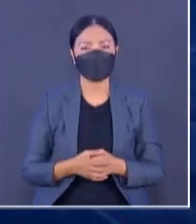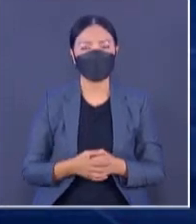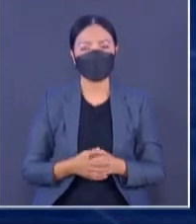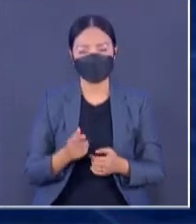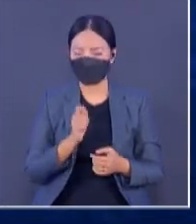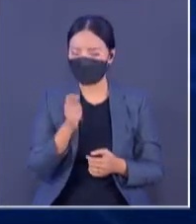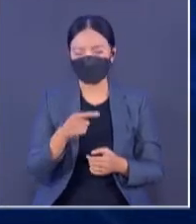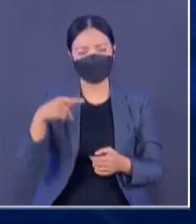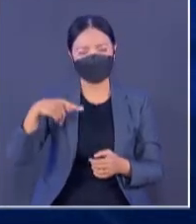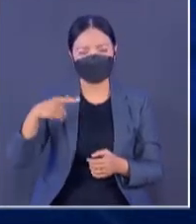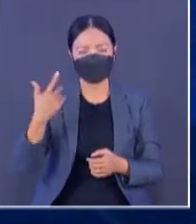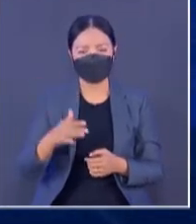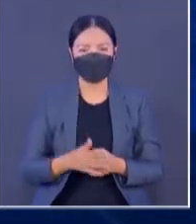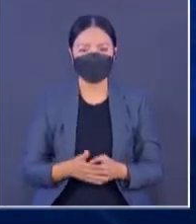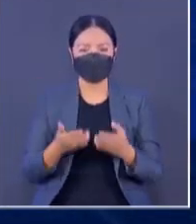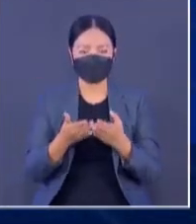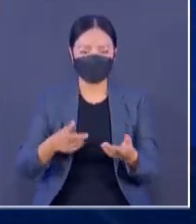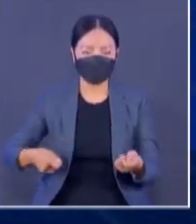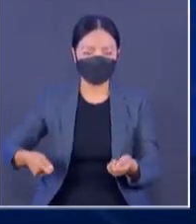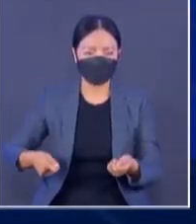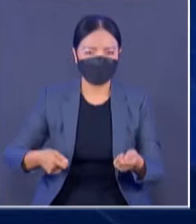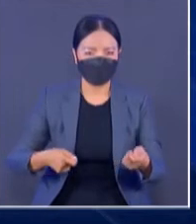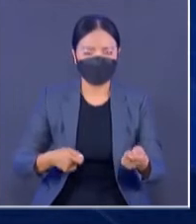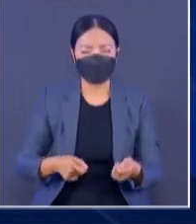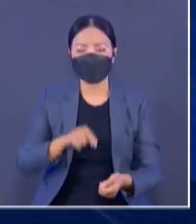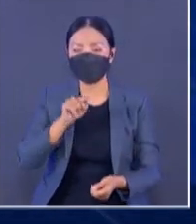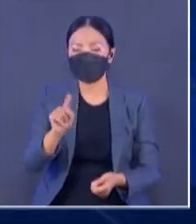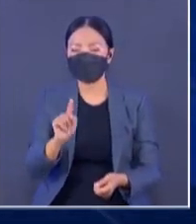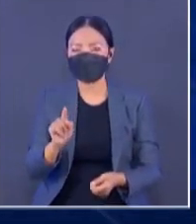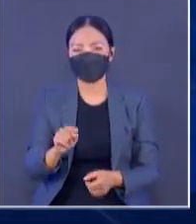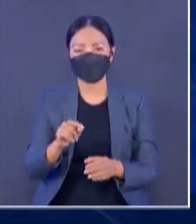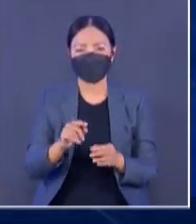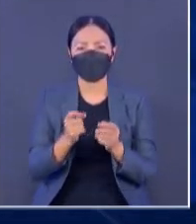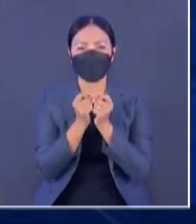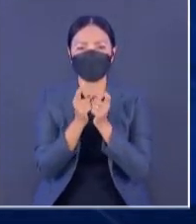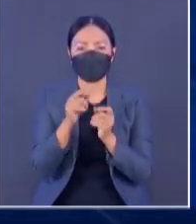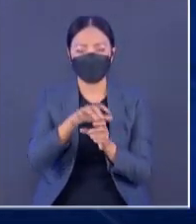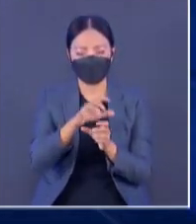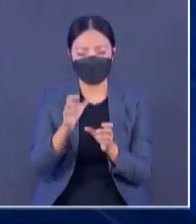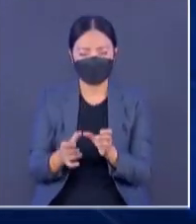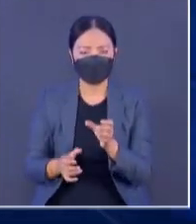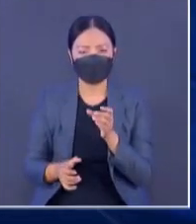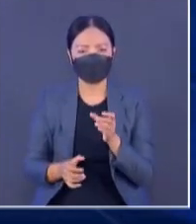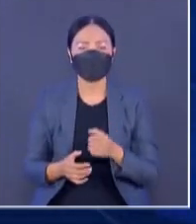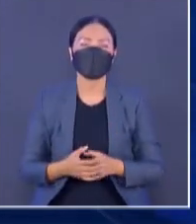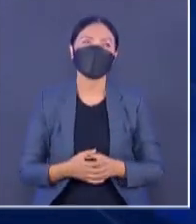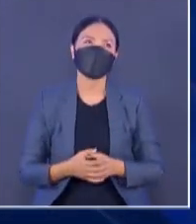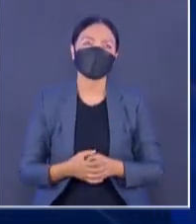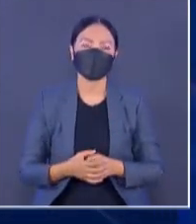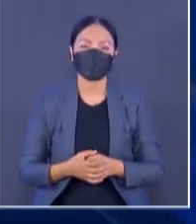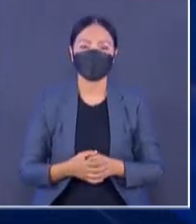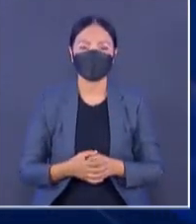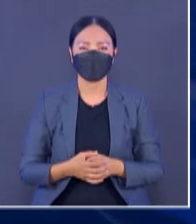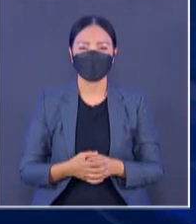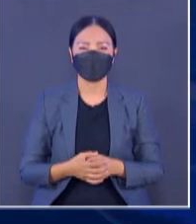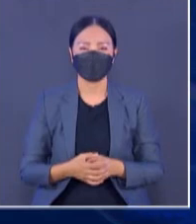ทิปหนักๆหน่อยให้กับไรเดอร์รายนี้นะคะก็เป็นสีสันเช้านี้มาฝากกันนะคะ คือหลายคนบอกว่าโอ้โหของที่สั่ง